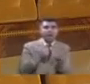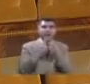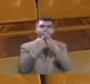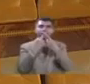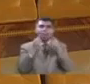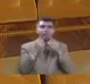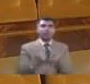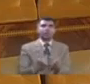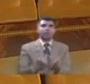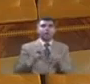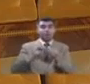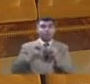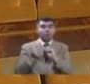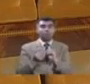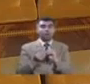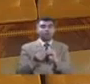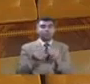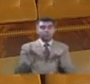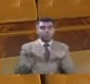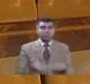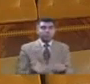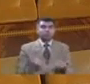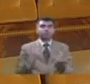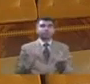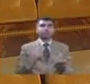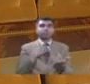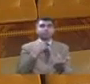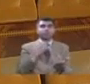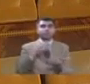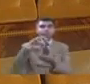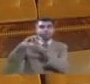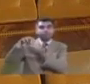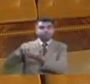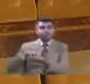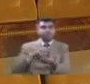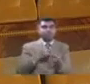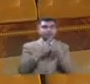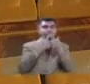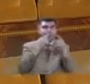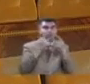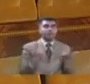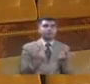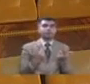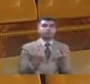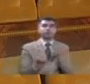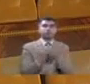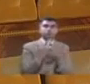هناك مشاكل حقيقية تتعرض إليها هذه الفئة، للقيام باستثمارات